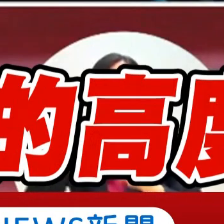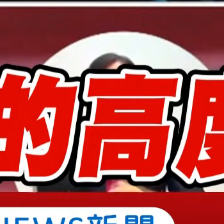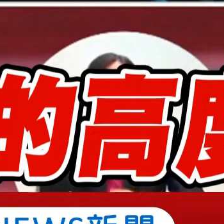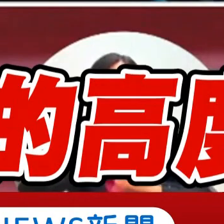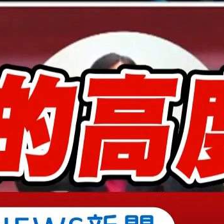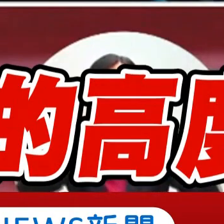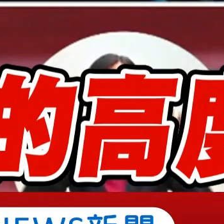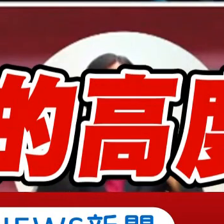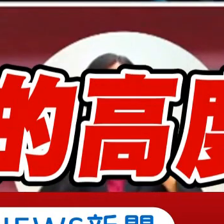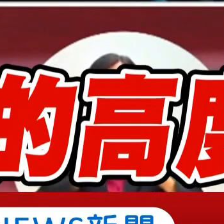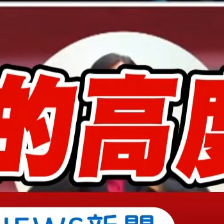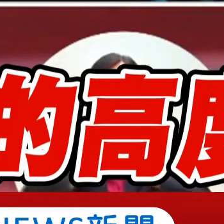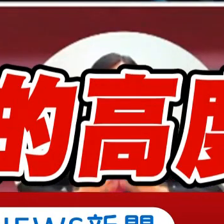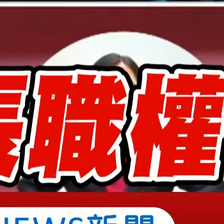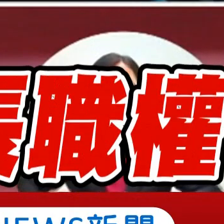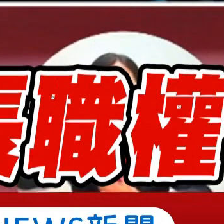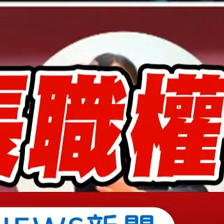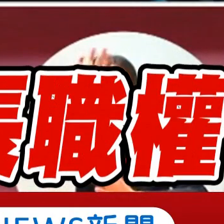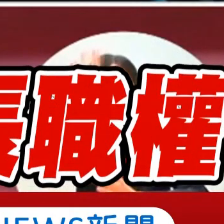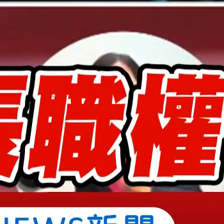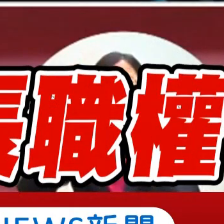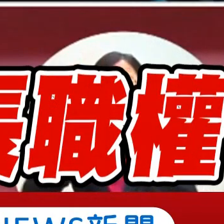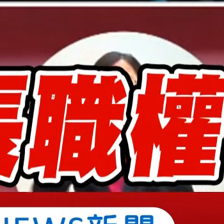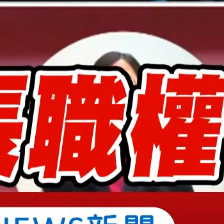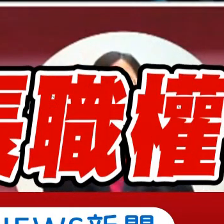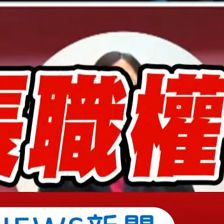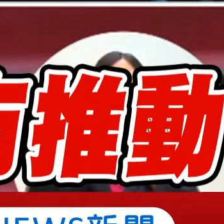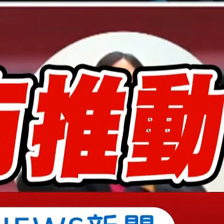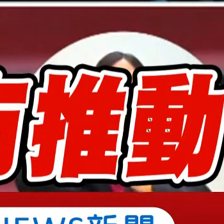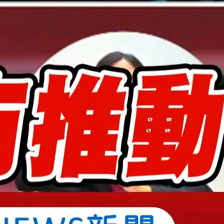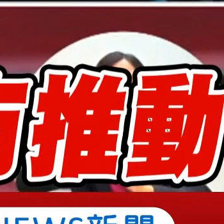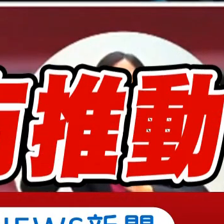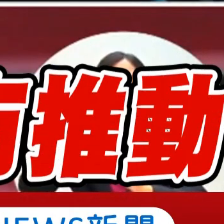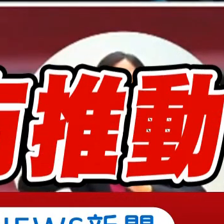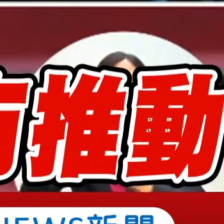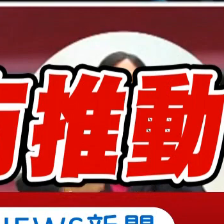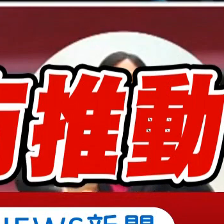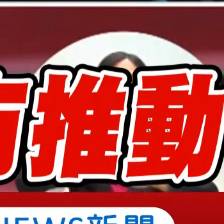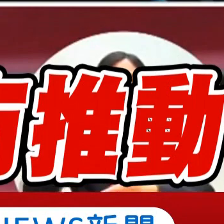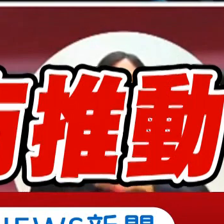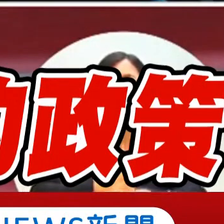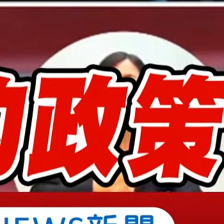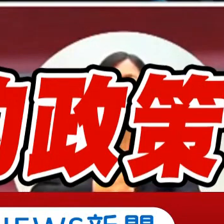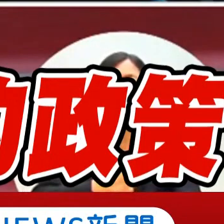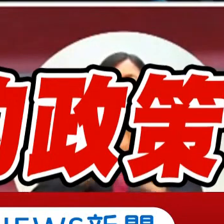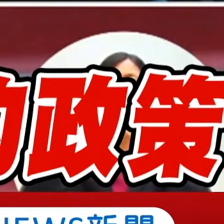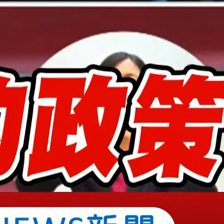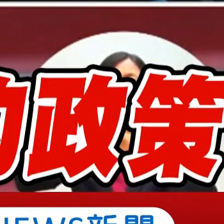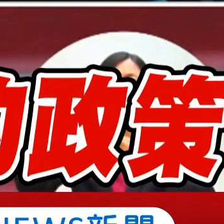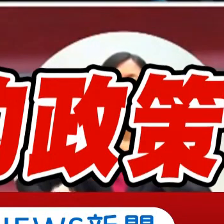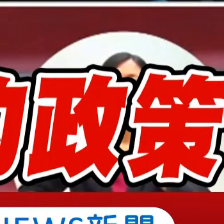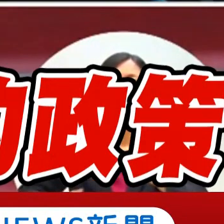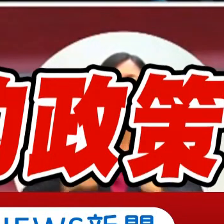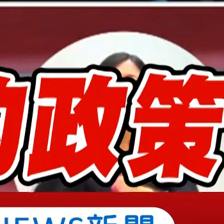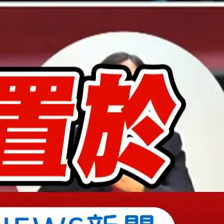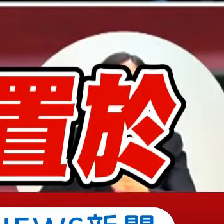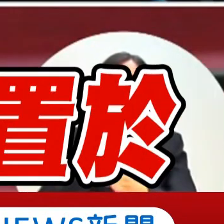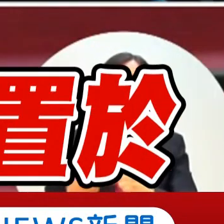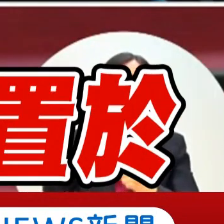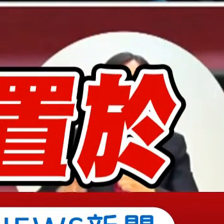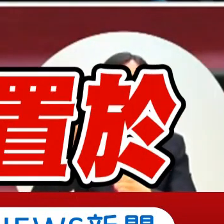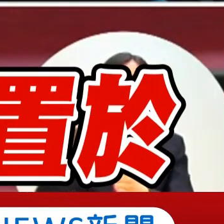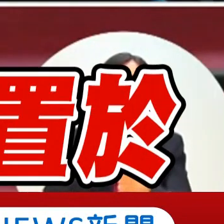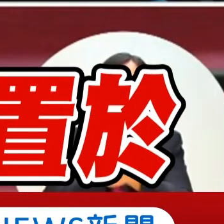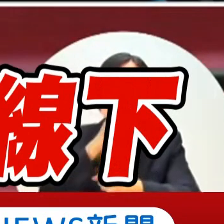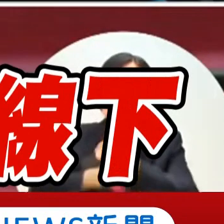您以民进党领袖的高度运用您的市长职权，不仅在高雄市推动应对少子化的政策，也将